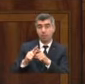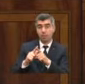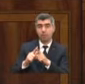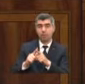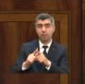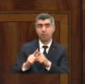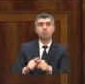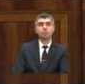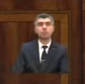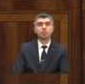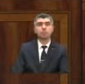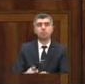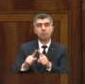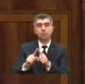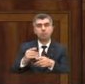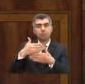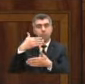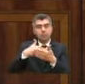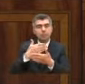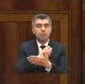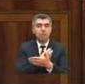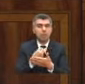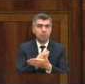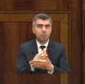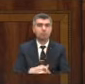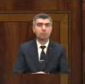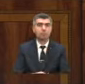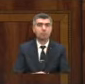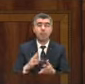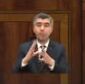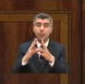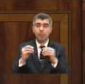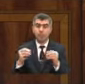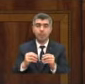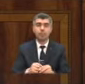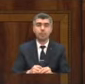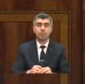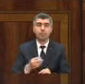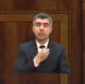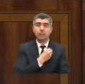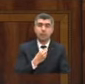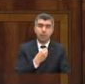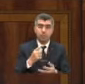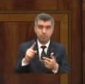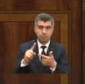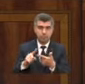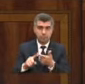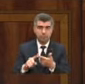خصوصا في البنيات التحتية، نقصان الأطباء،